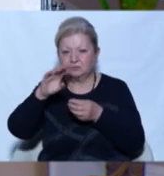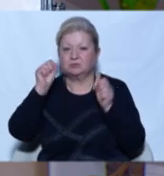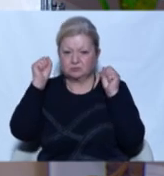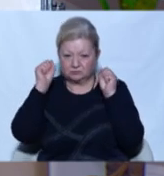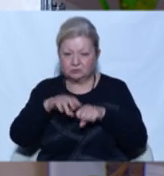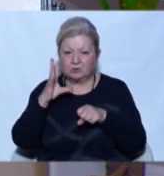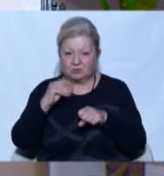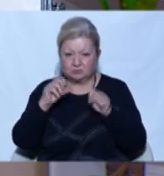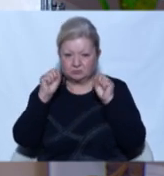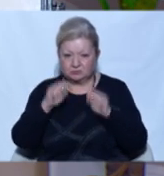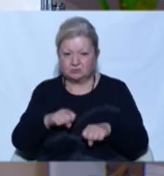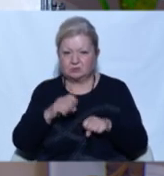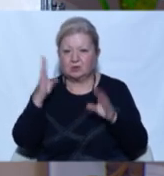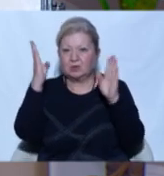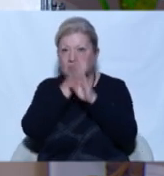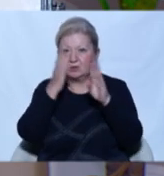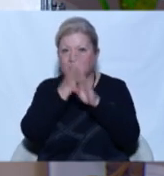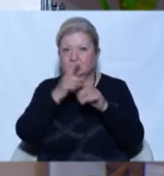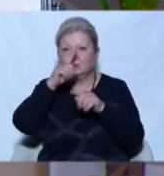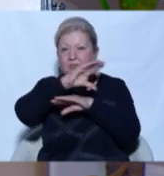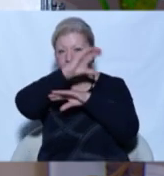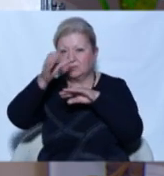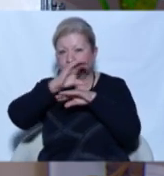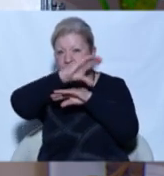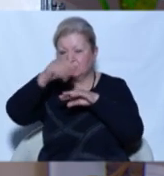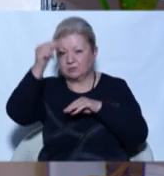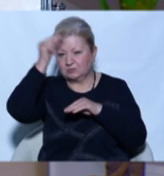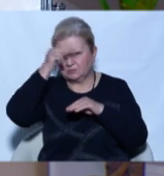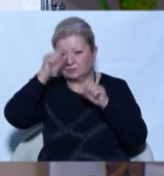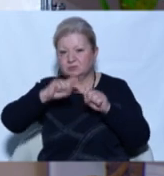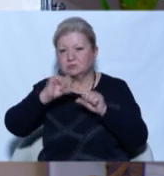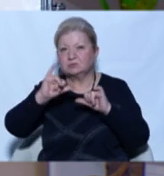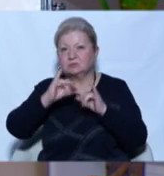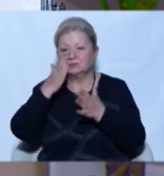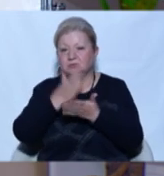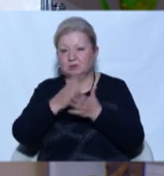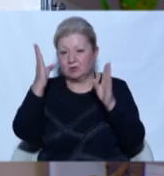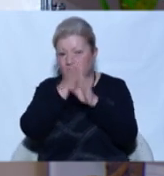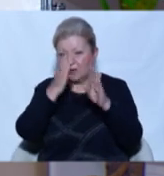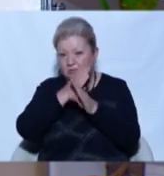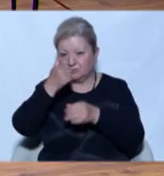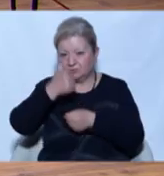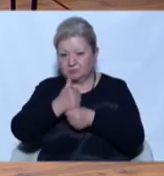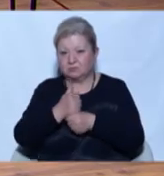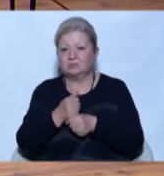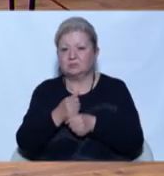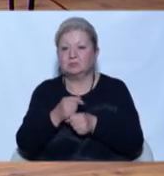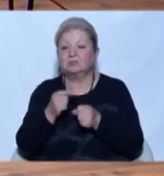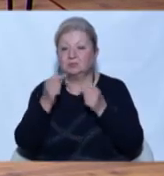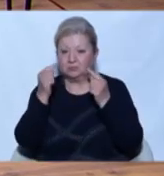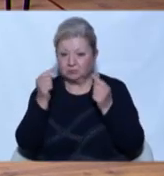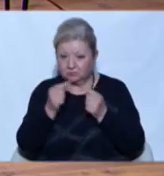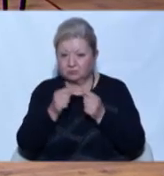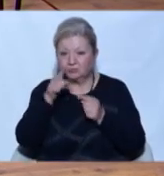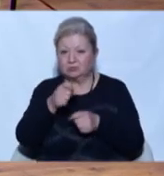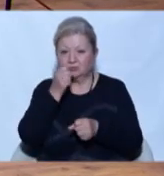შესაძლებელი იქნებოდა ატმოსფეროს იმ ფენების შესწავლა, სადაც ამინდი ჩამოყალიბდებოდა. მართლაც გააკეთა